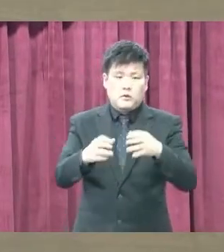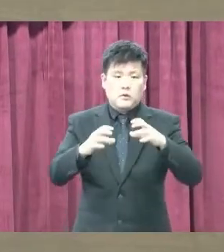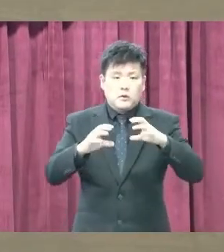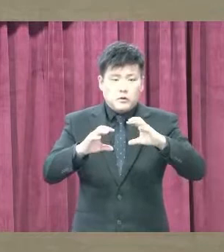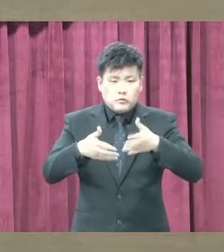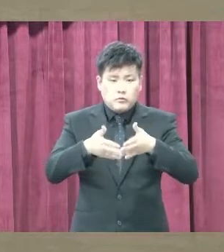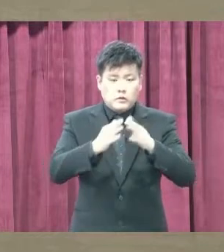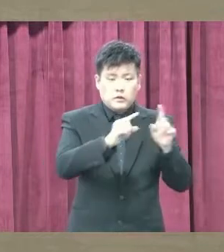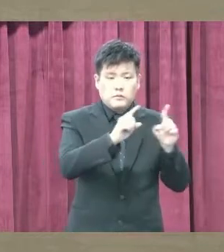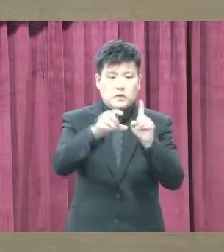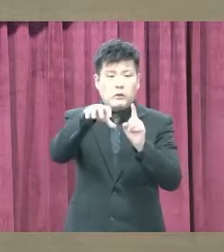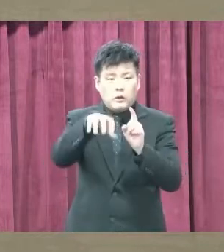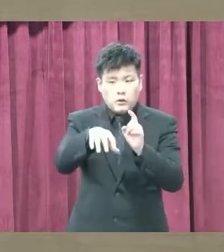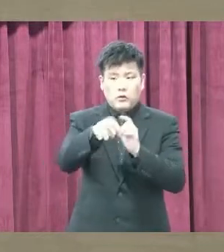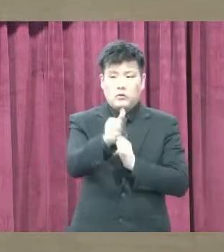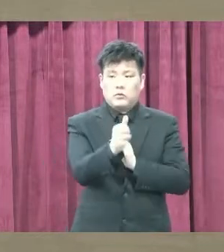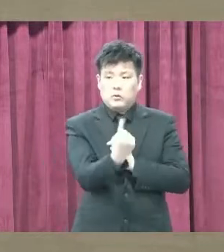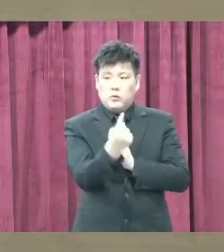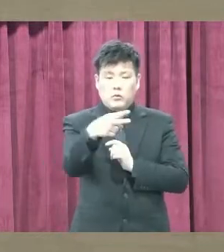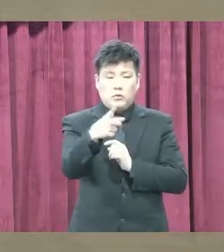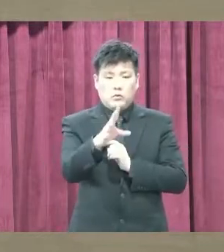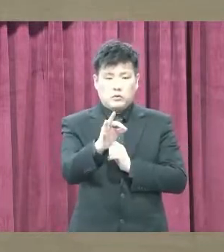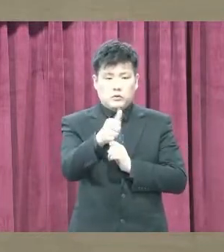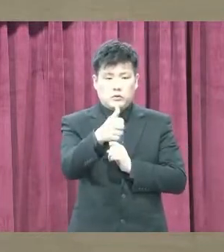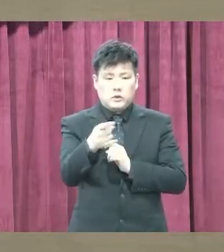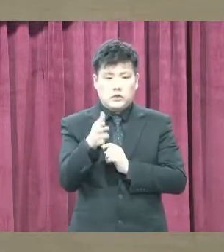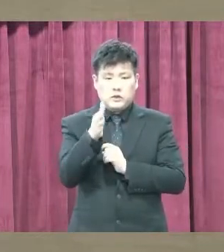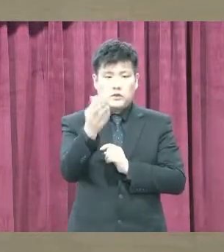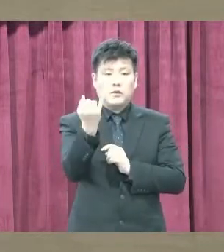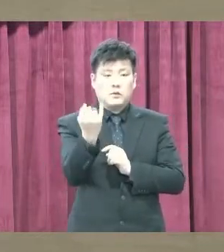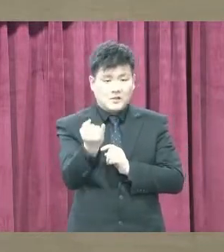건강보건연구과 호승희 과장님이십니다. 박수로 맞이하여 주시기 부탁드리겠습니다.